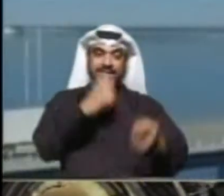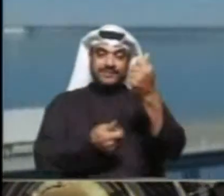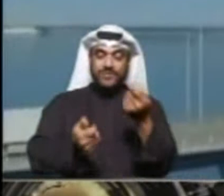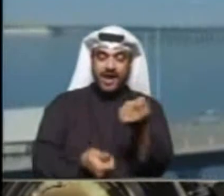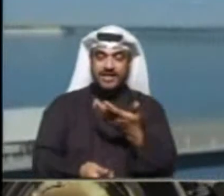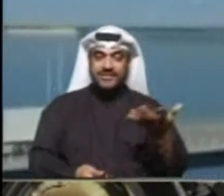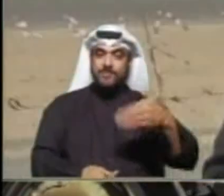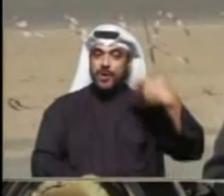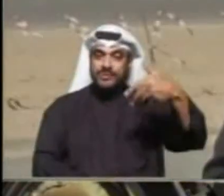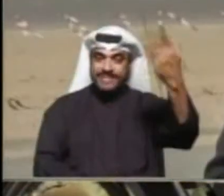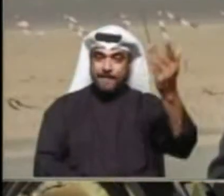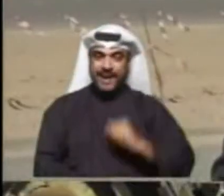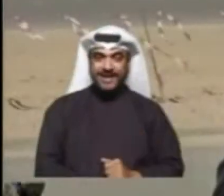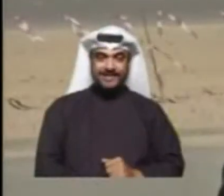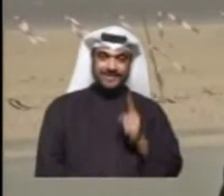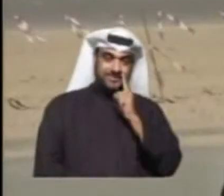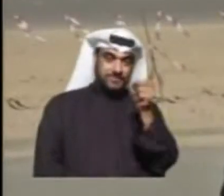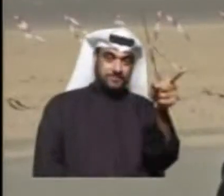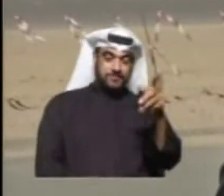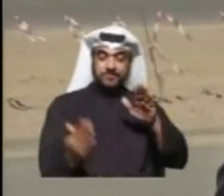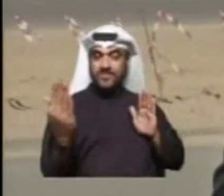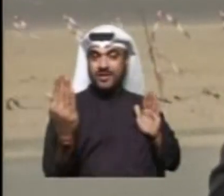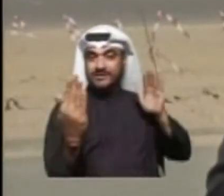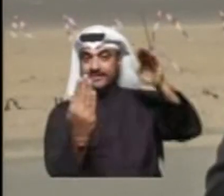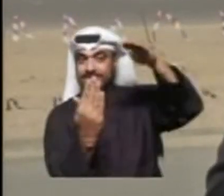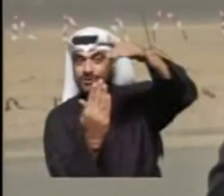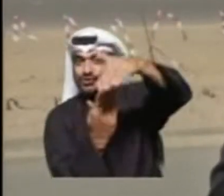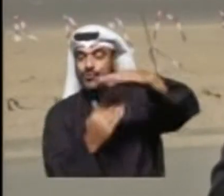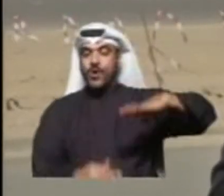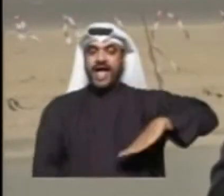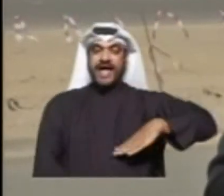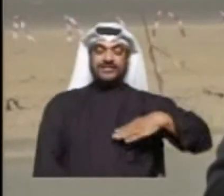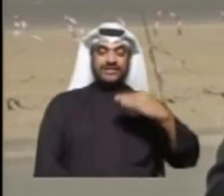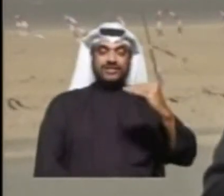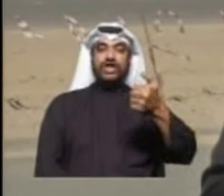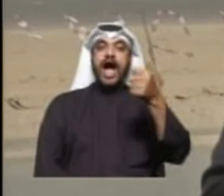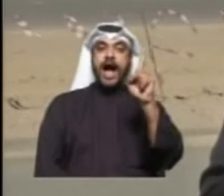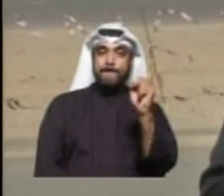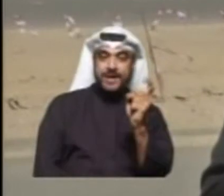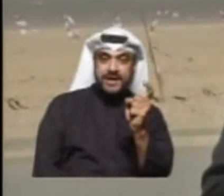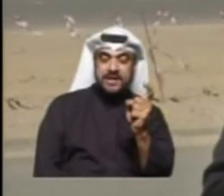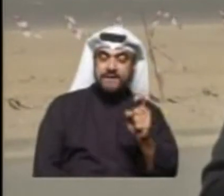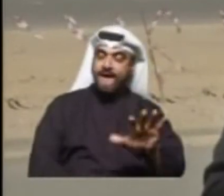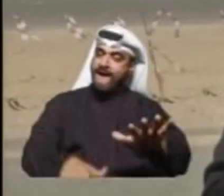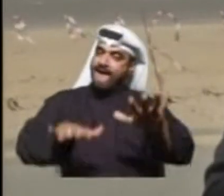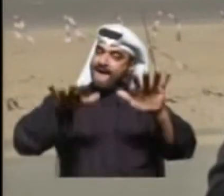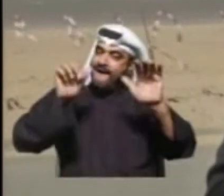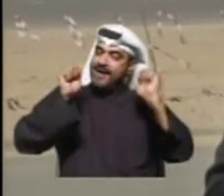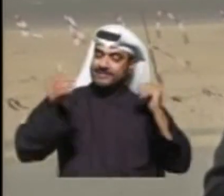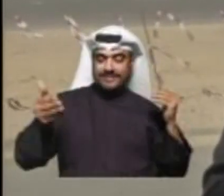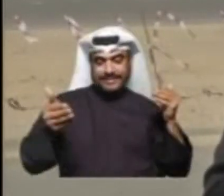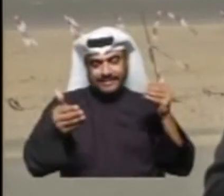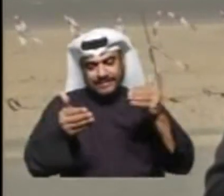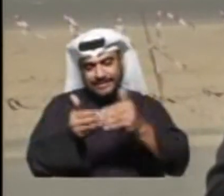مستقبليا. مشروع جسر جابر الطموح قريبا سيرى النور، لا سيما بعد وصوله لنسبة